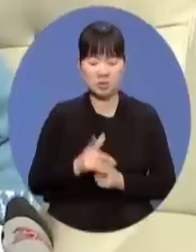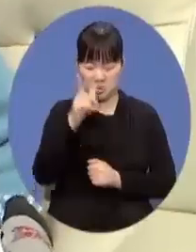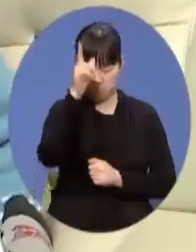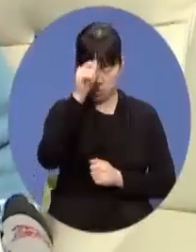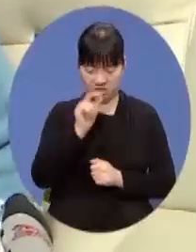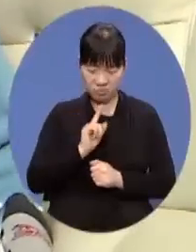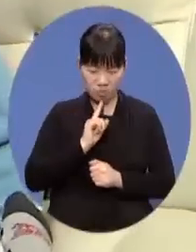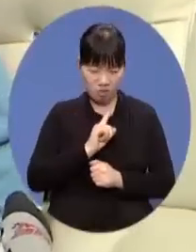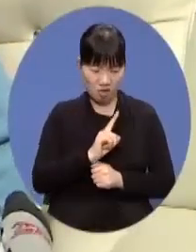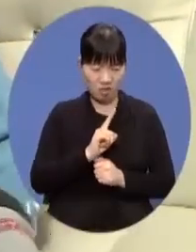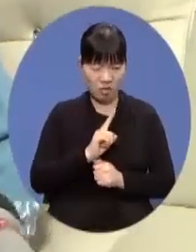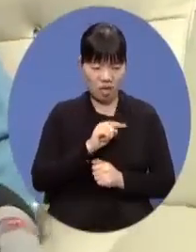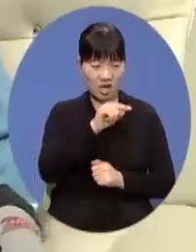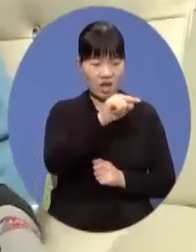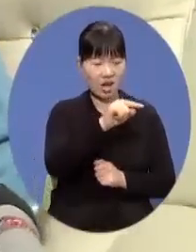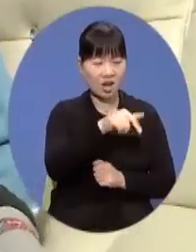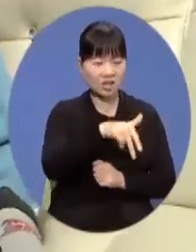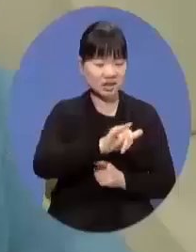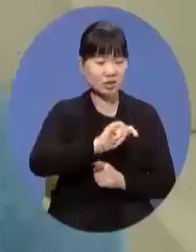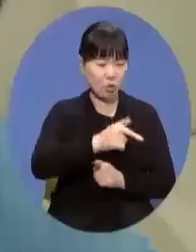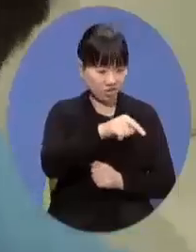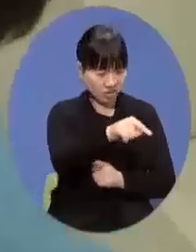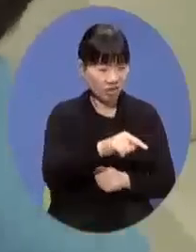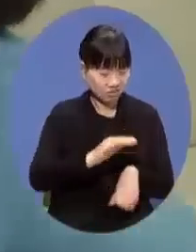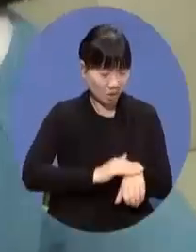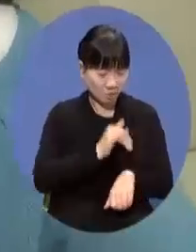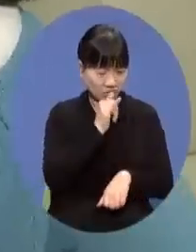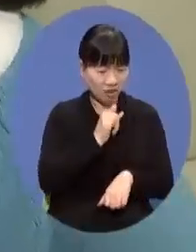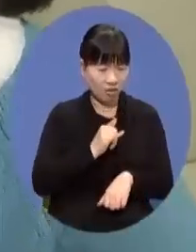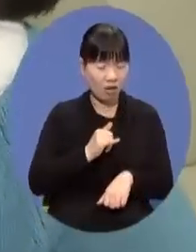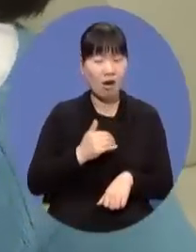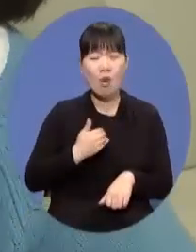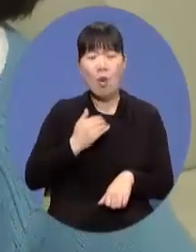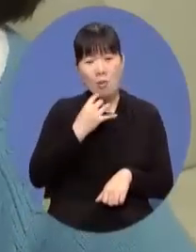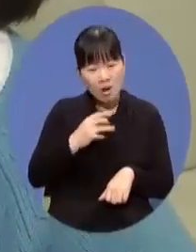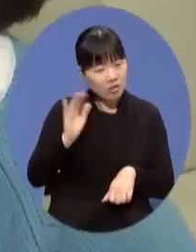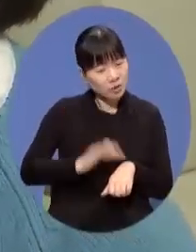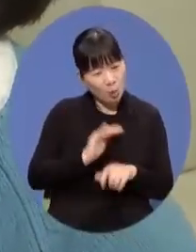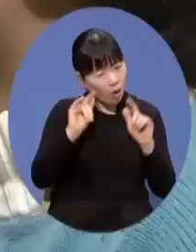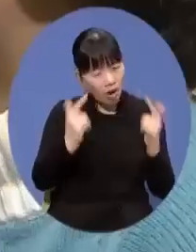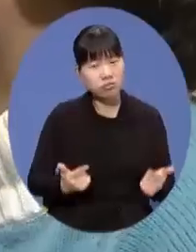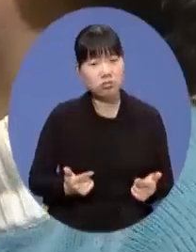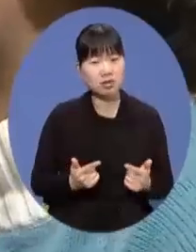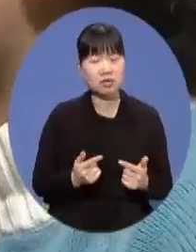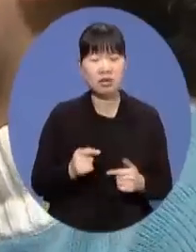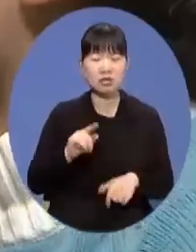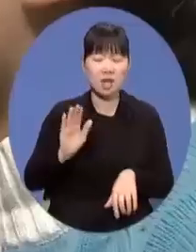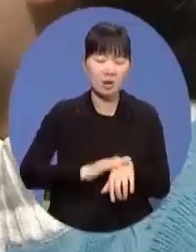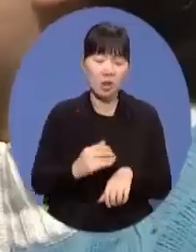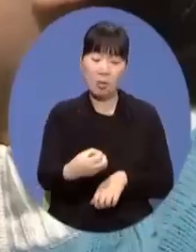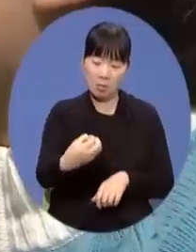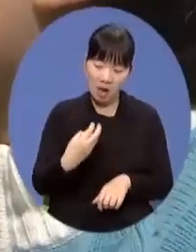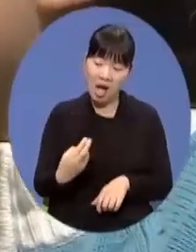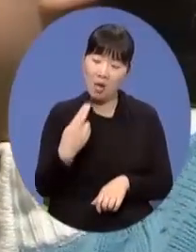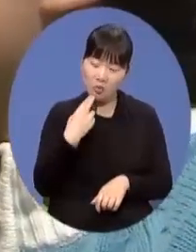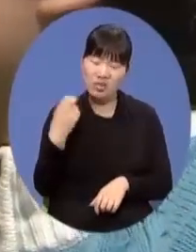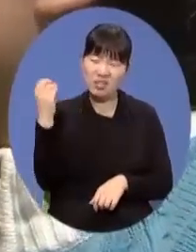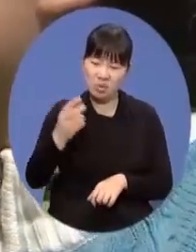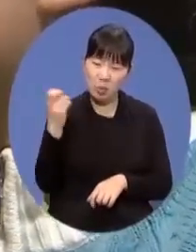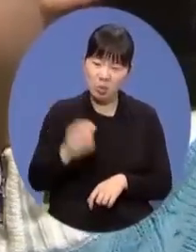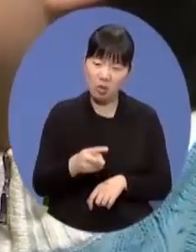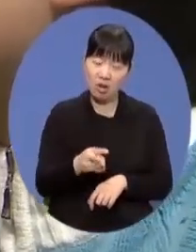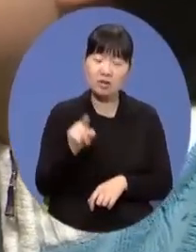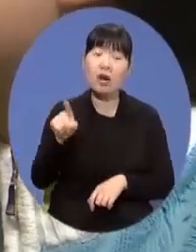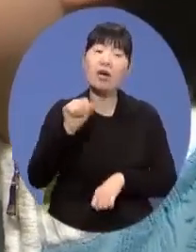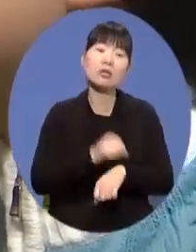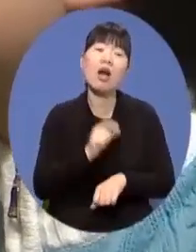고집은 무슨. 네가 또 잘못했겠지. 정말 잘못한 거 아니거든요. 잘못했다고 얘기는 안 하네. 그럼